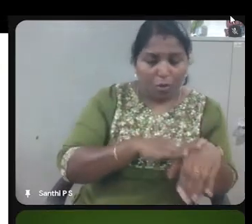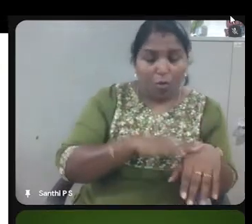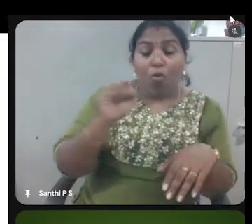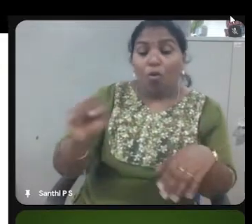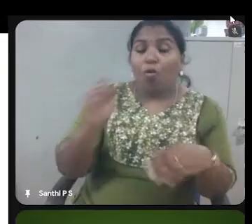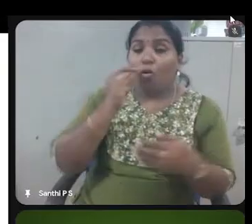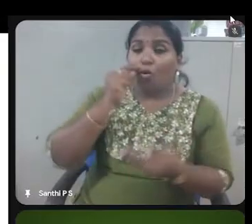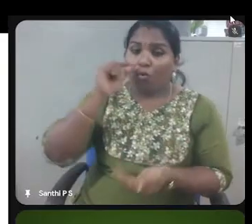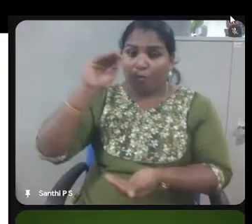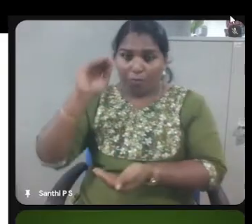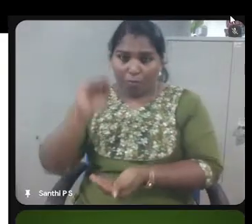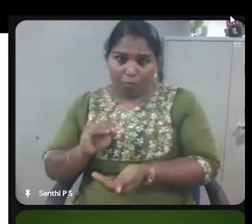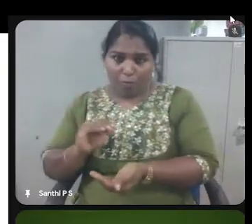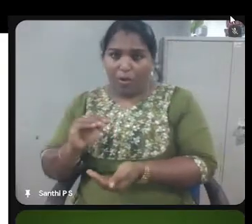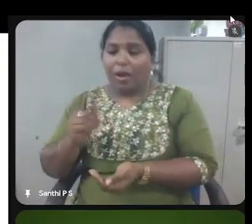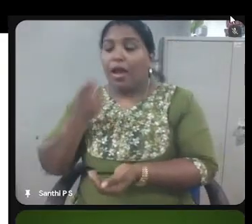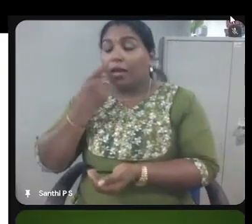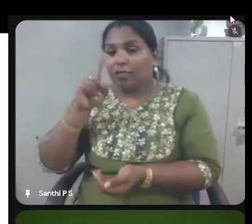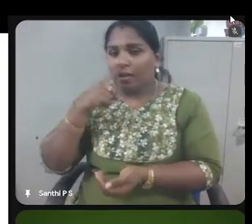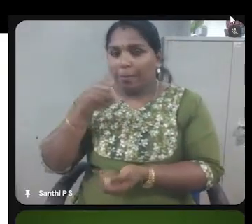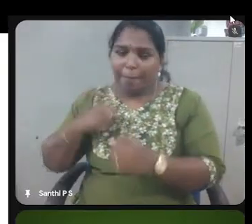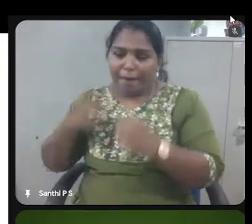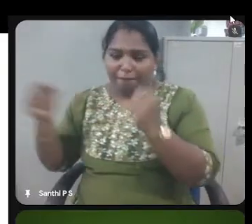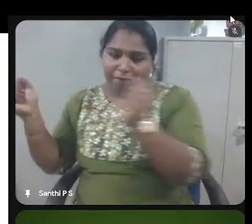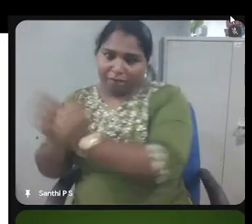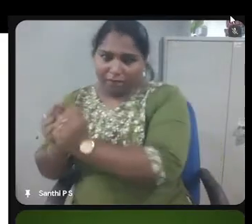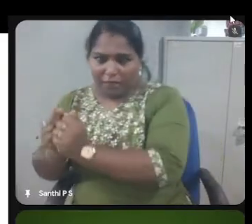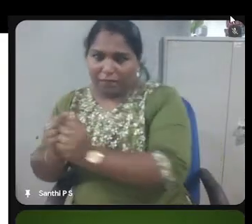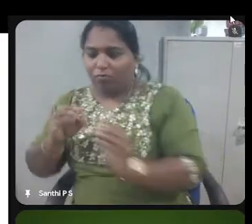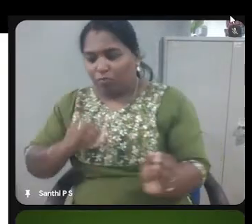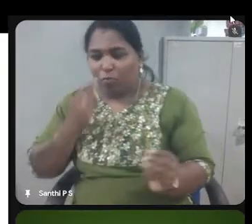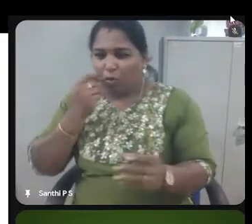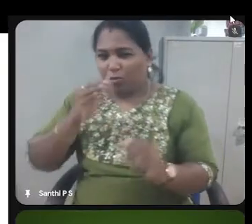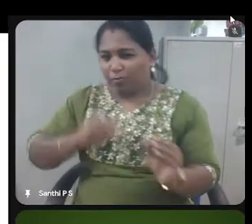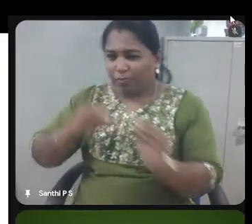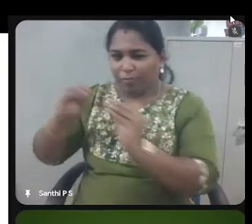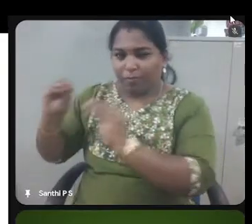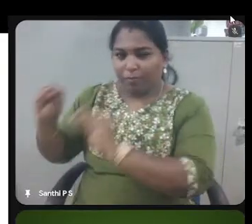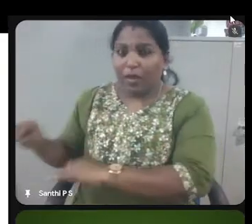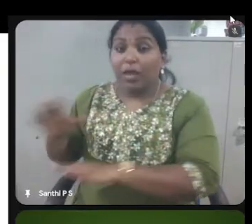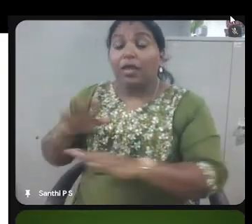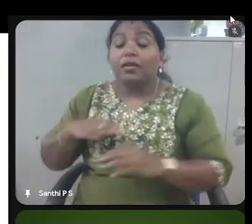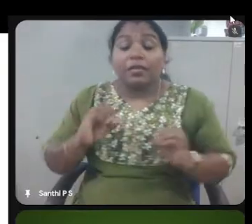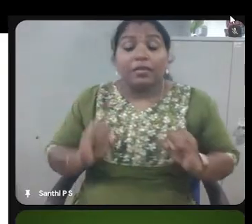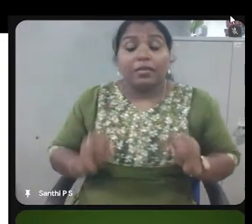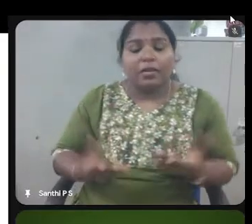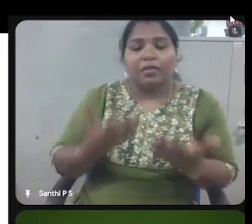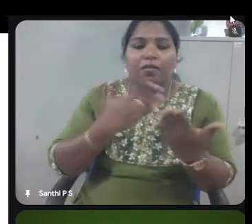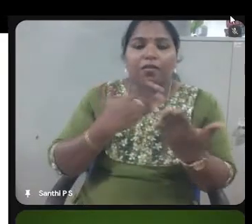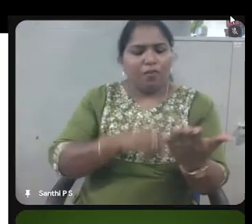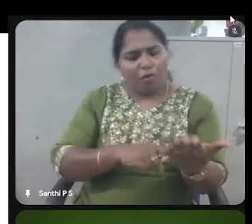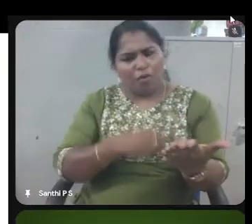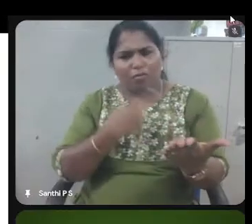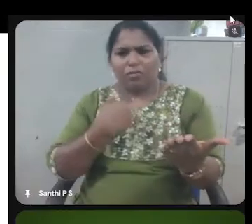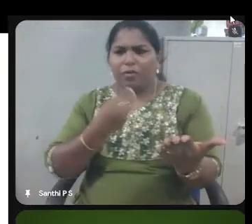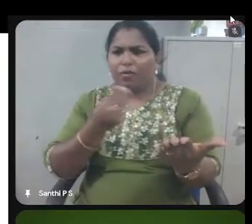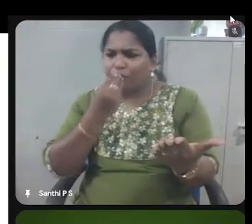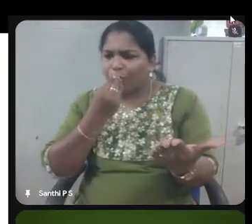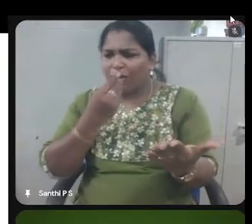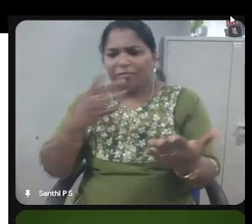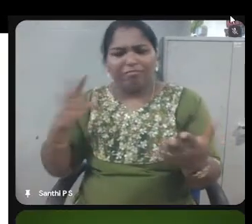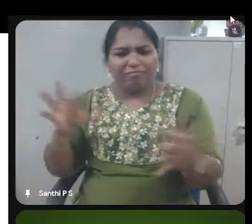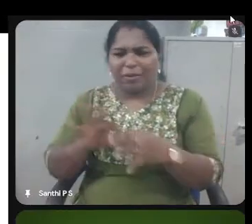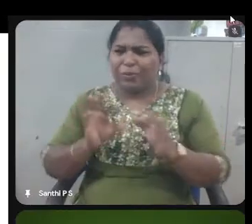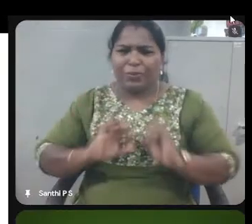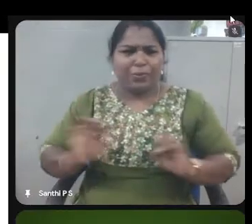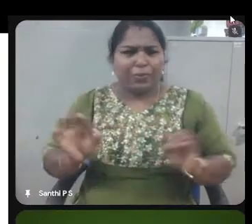ഞാൻ പേരൻസിൻ്റെ അടുത്ത് ആക്കിയിട്ട് പോകുമായിരുന്നു. അപ്പം ഞാൻ ഇനിഷ്യലി ആ ഒരു സ്ക്രീൻ ടൈമും ലൈക്ക് ഫോണും ഫുഡുമായിട്ട് ഞാൻ ഒരു കണക്ഷനും